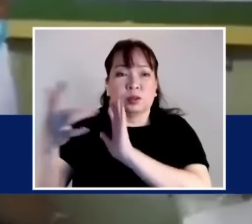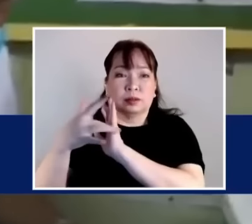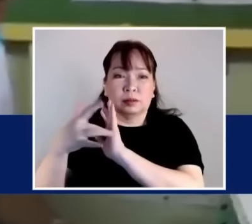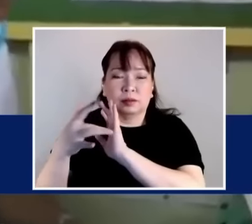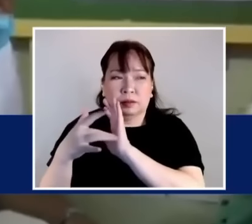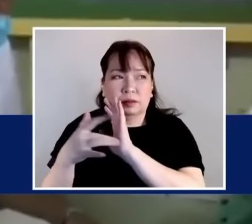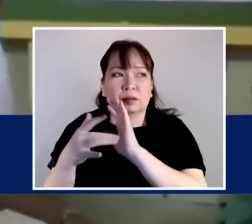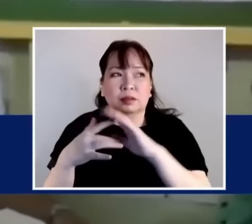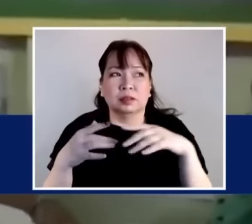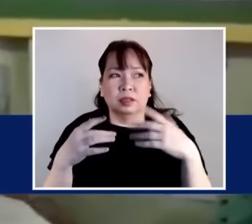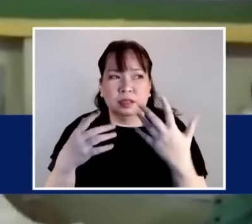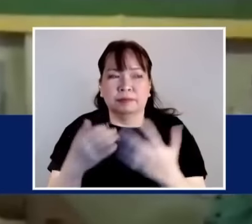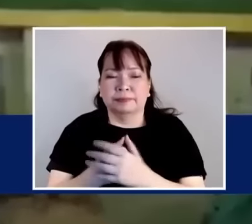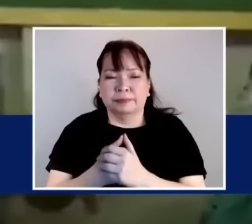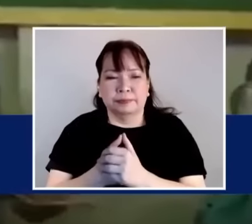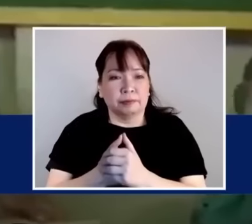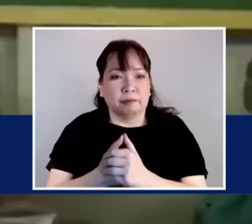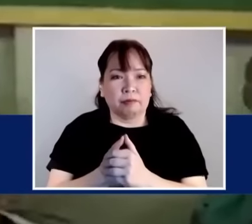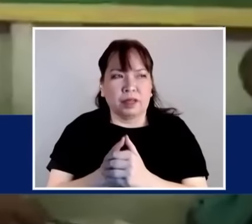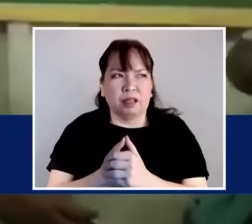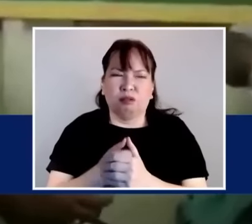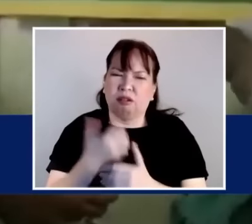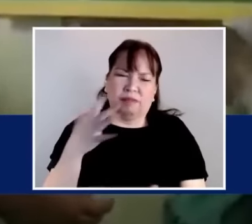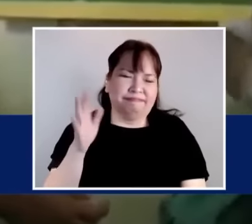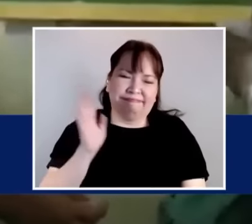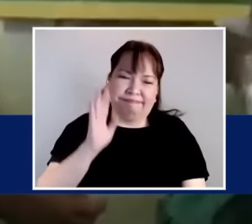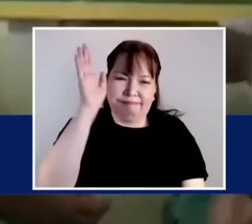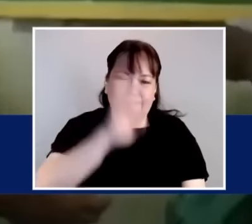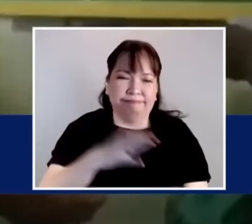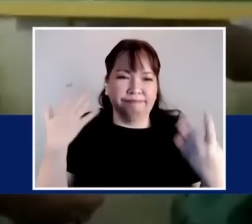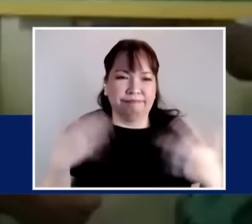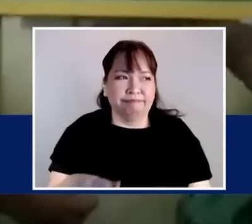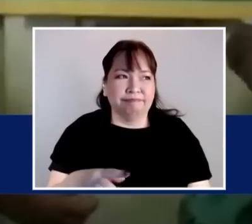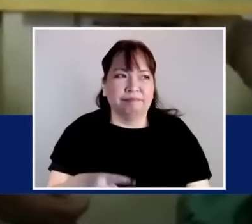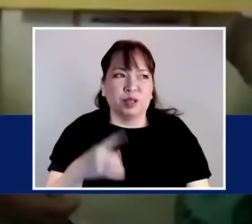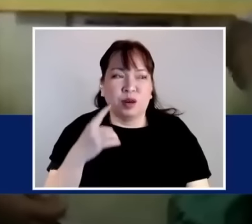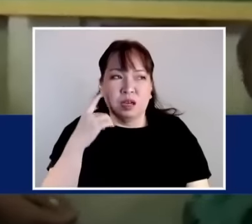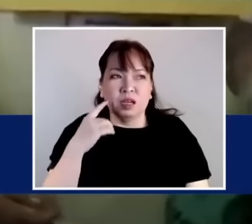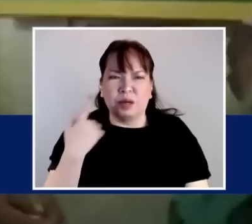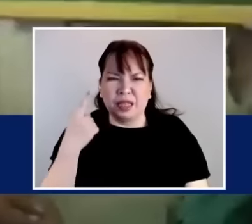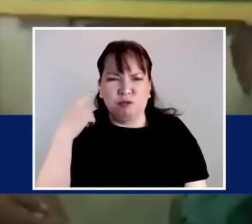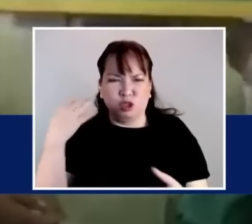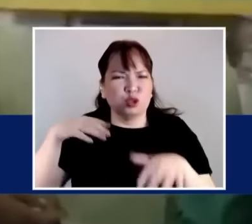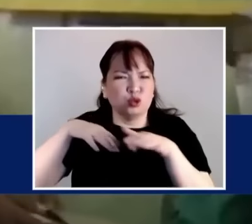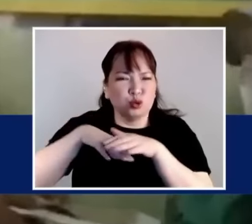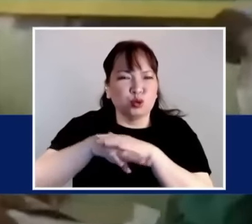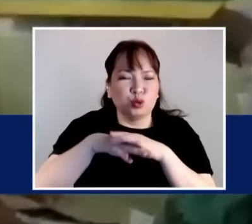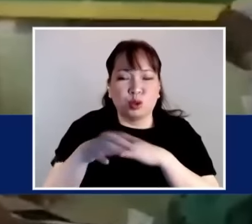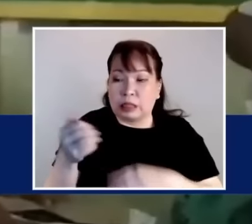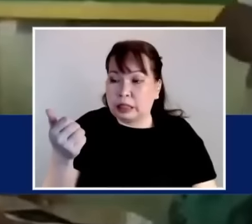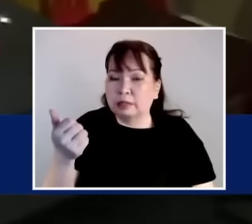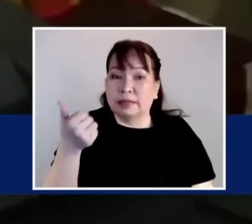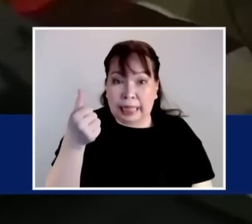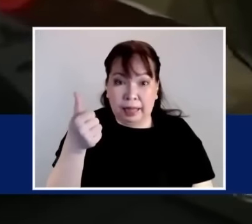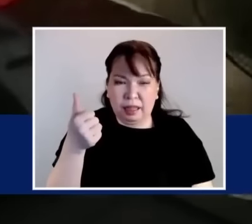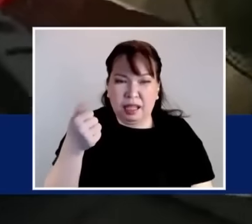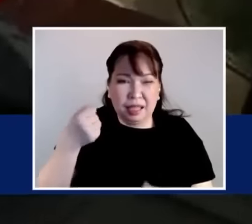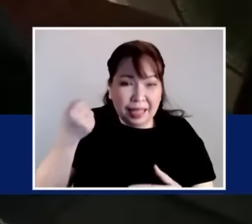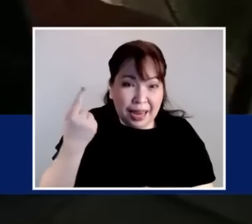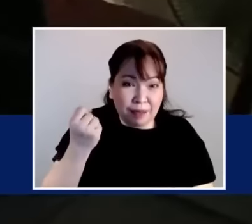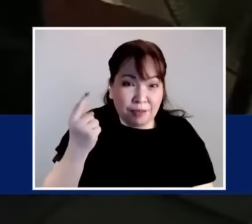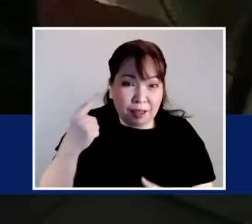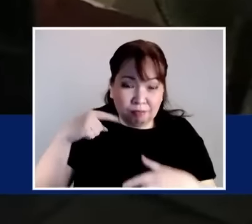sa SEMAC, at wala nang pag-asa. Nakapagka sila ng 10, pang-11 ayaw na niyang kainin.